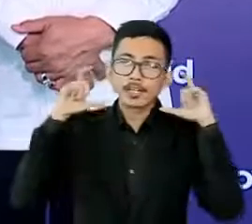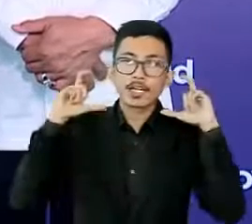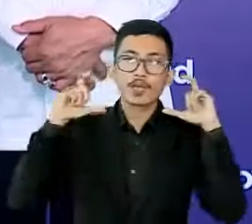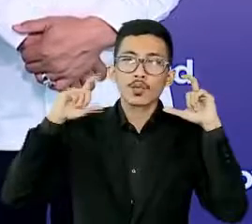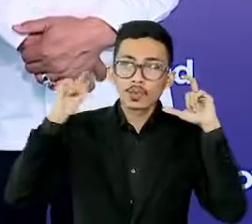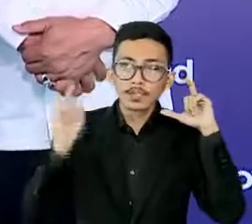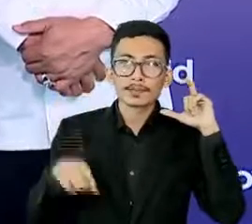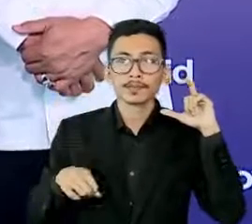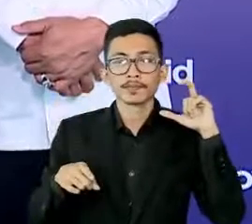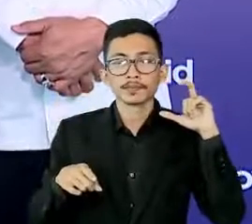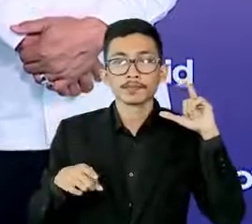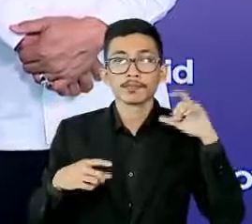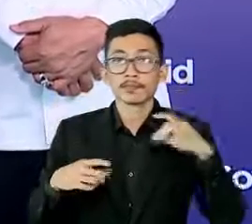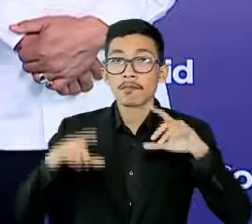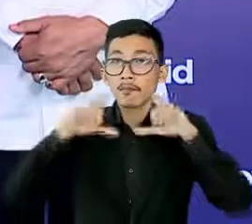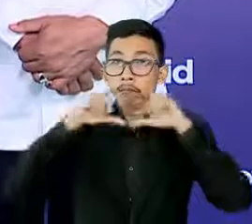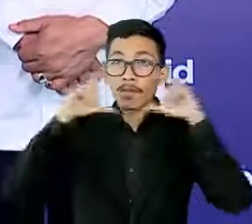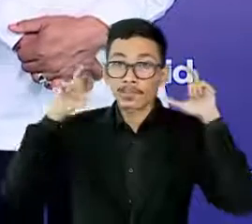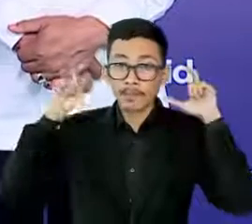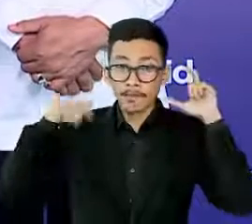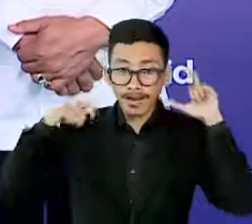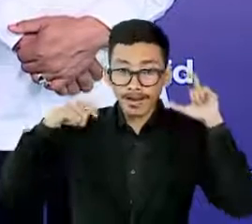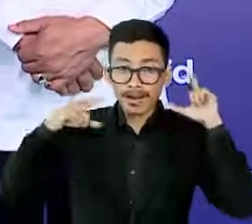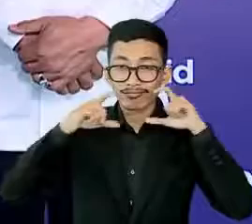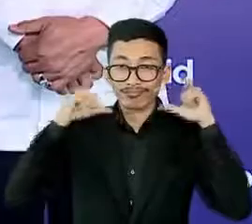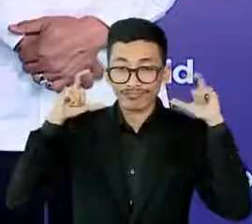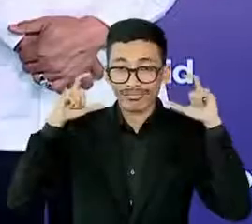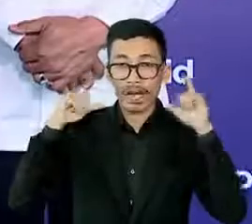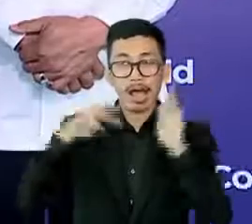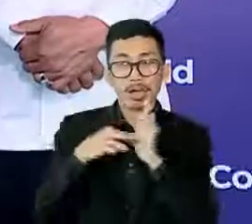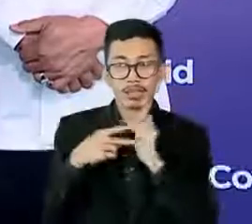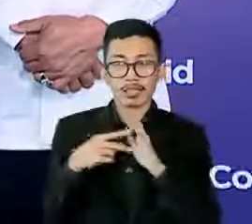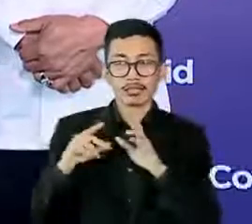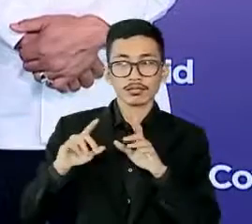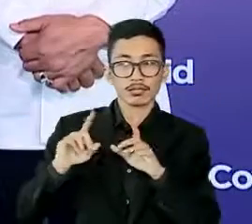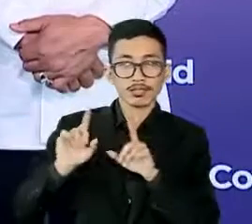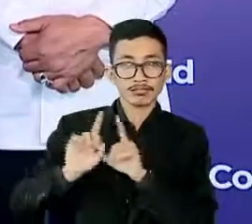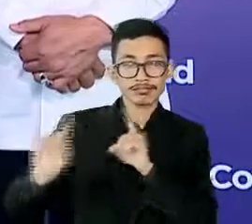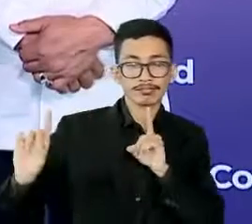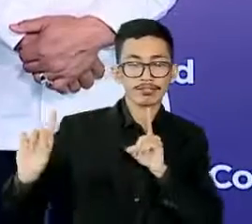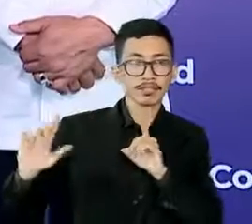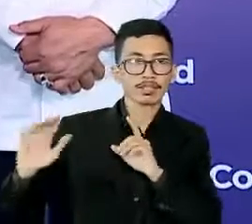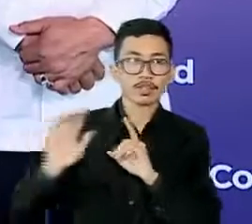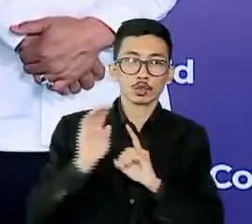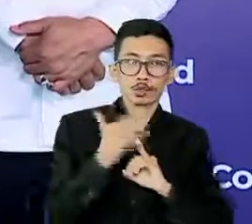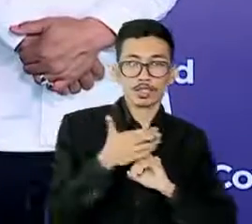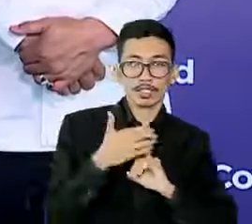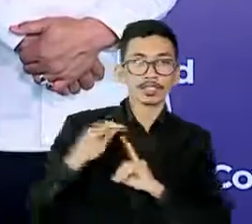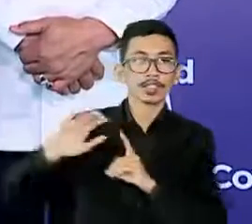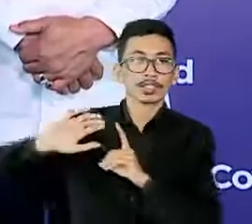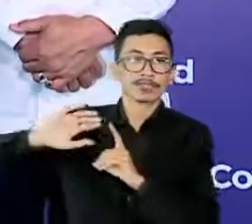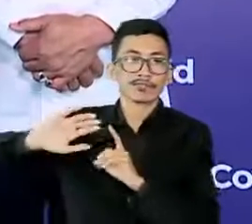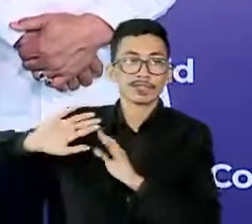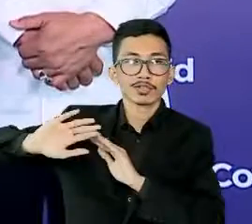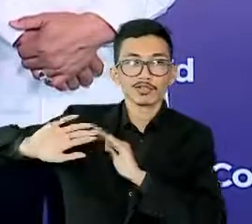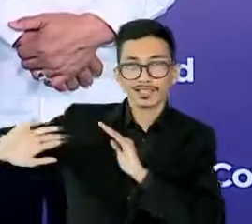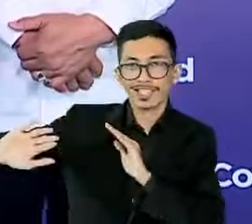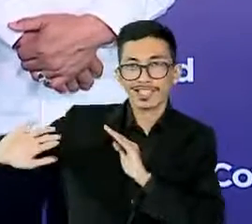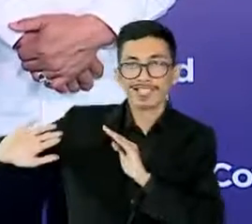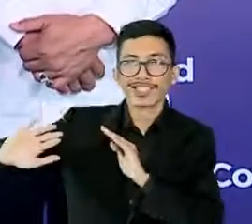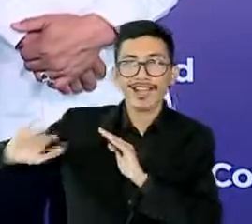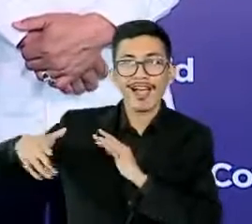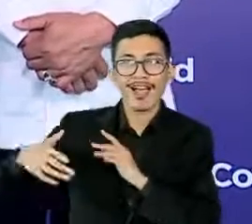menggunakan masker maka kita melindungi rekan-rekan sekitar kita dan rekan-rekan sekitar kita